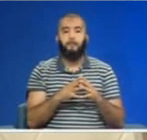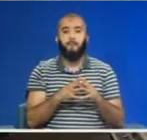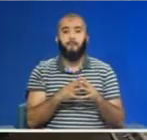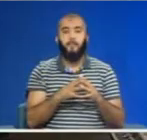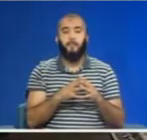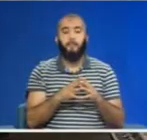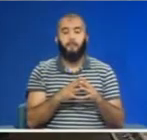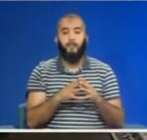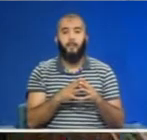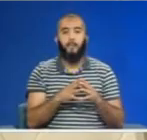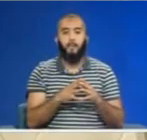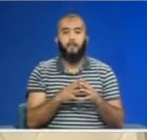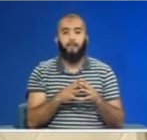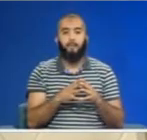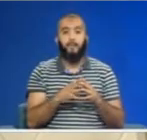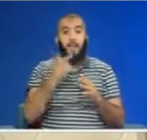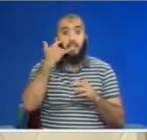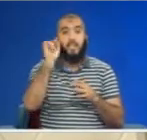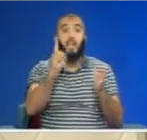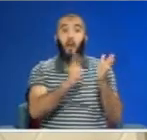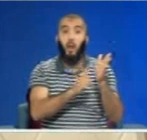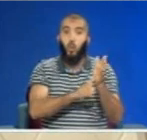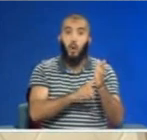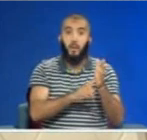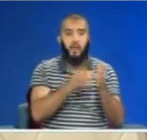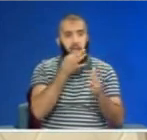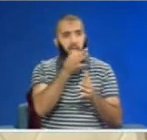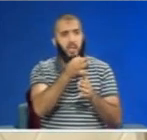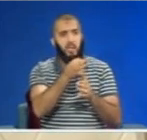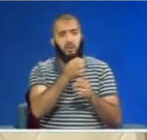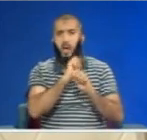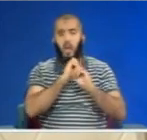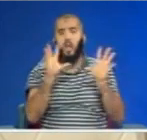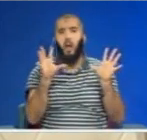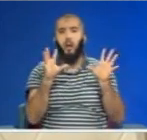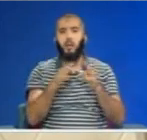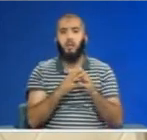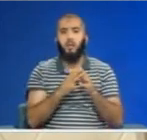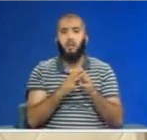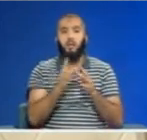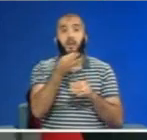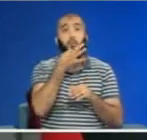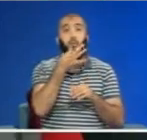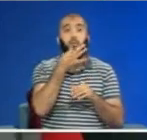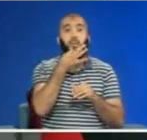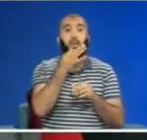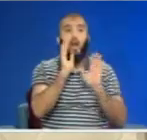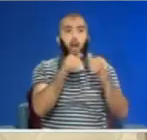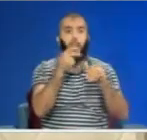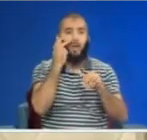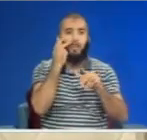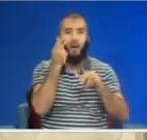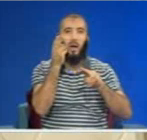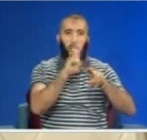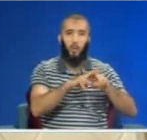هو الذي يستفيد. إذا كان القانون ينص صراحة على هذا يولي المستفيد الفعلي الساكن